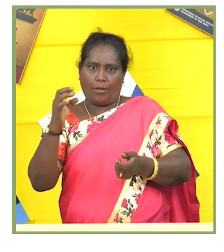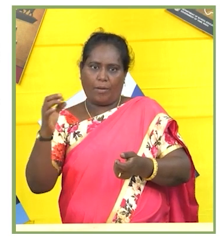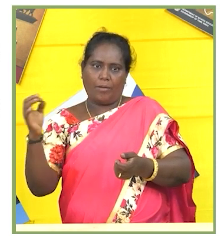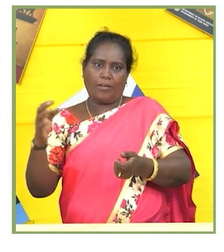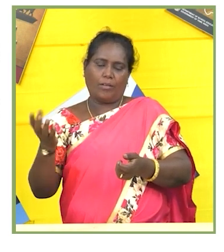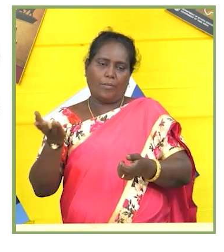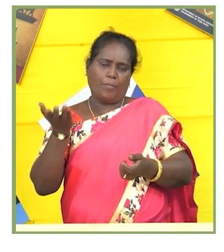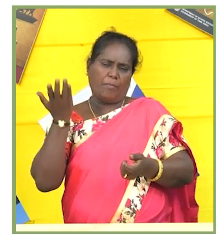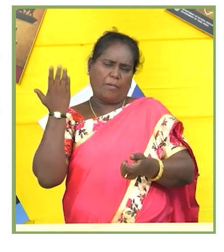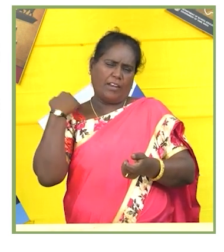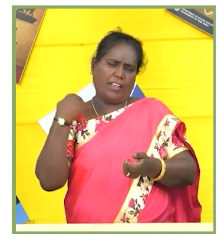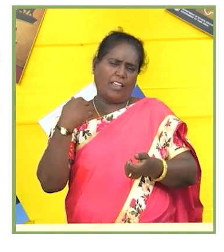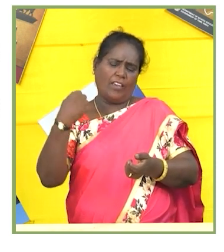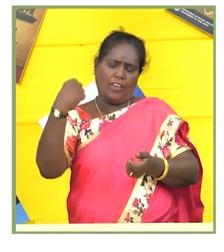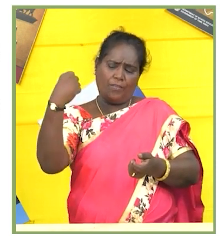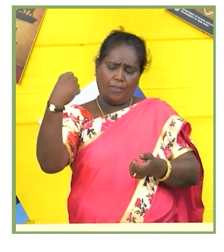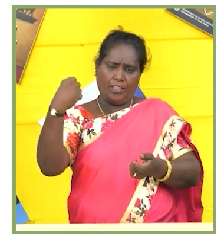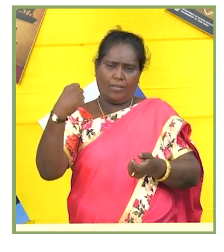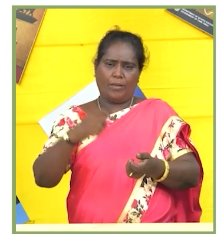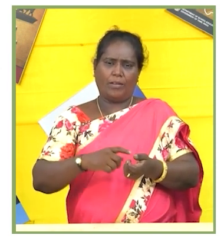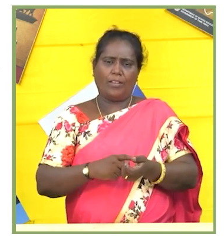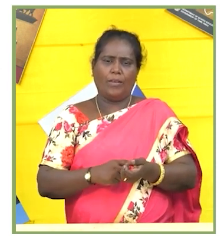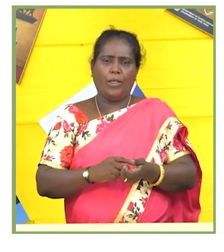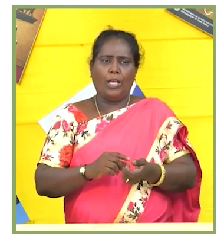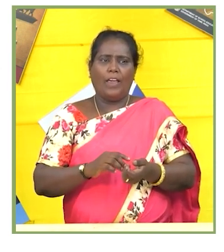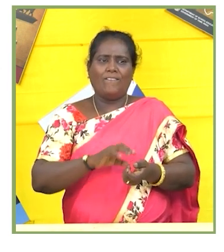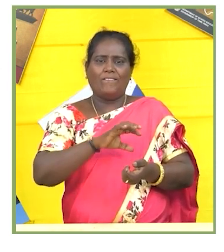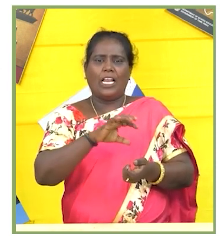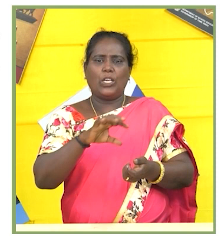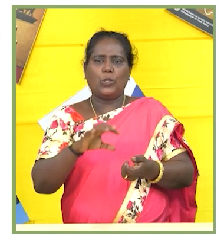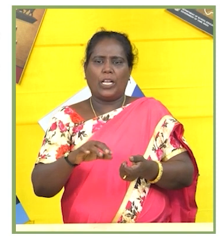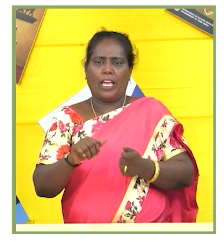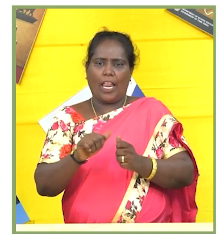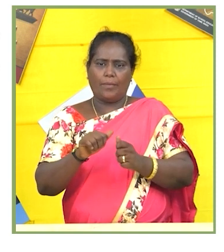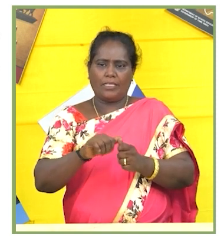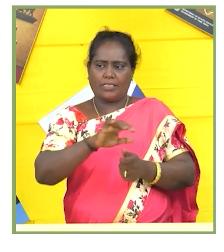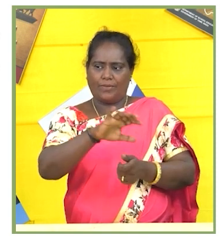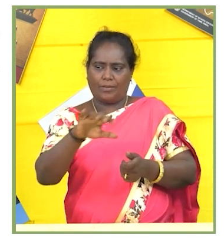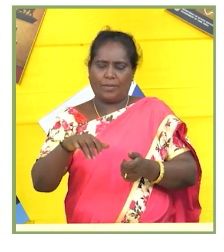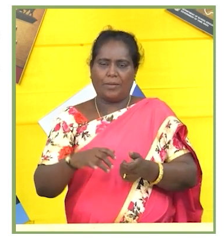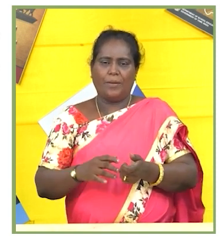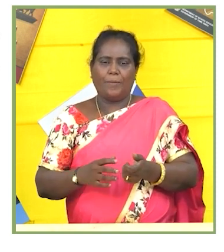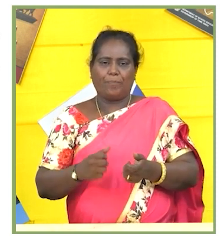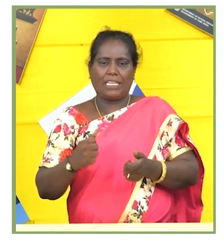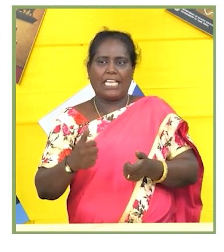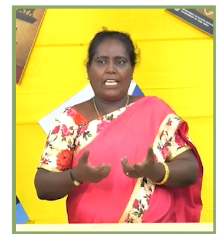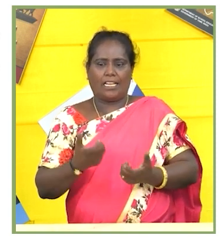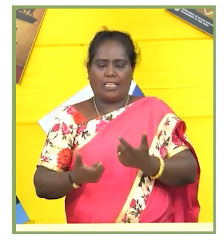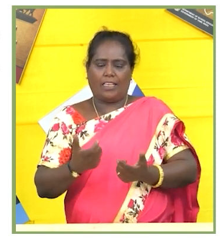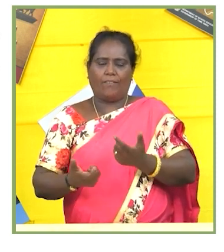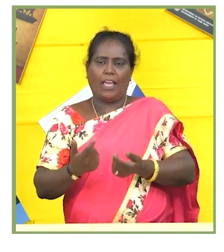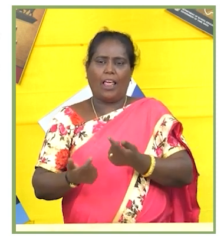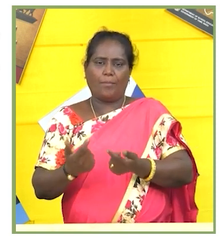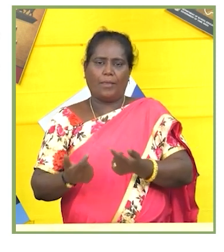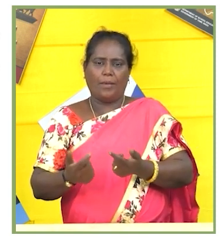ஏறு தழுவுதல் 2000 ஆண்டுகால தொன்மையுடையது. பண்டைய வீர உணர்வை வெளிப்படுத்தும் ஏறு தழுவுதல் விலங்குகளை